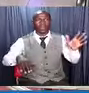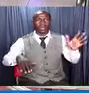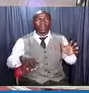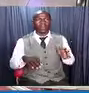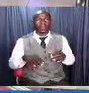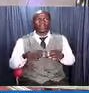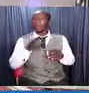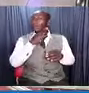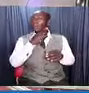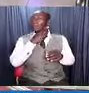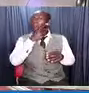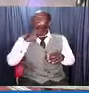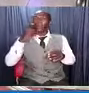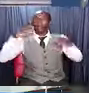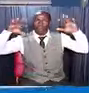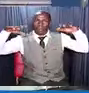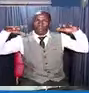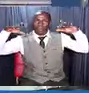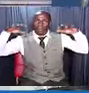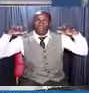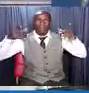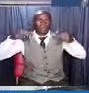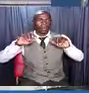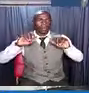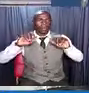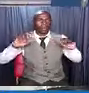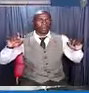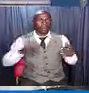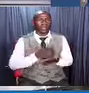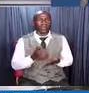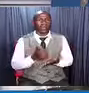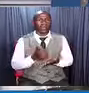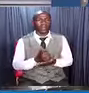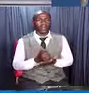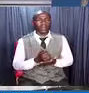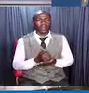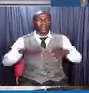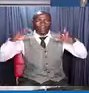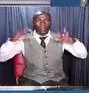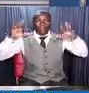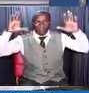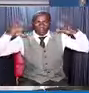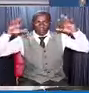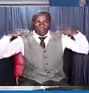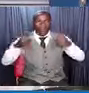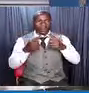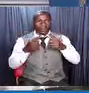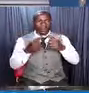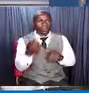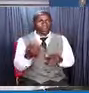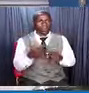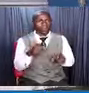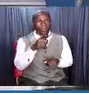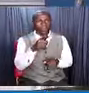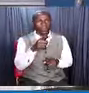Mnakausha mvua kwa nini? Why are you making the rains dry up? Amen. Amen. Itanyesha kwa wale wachache. It's going to rain to the